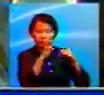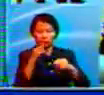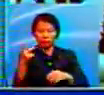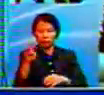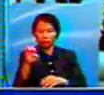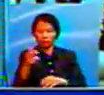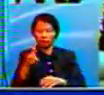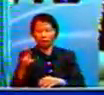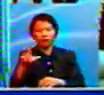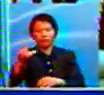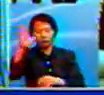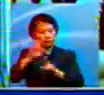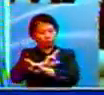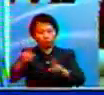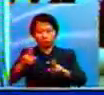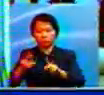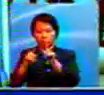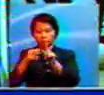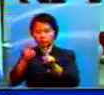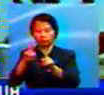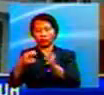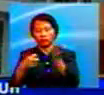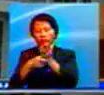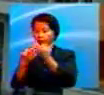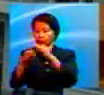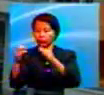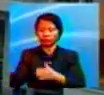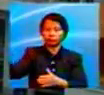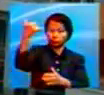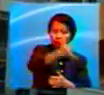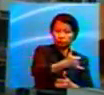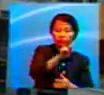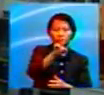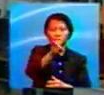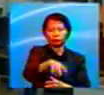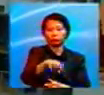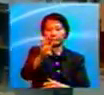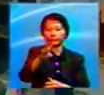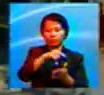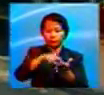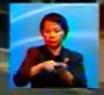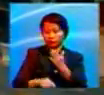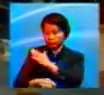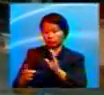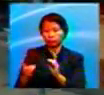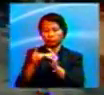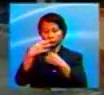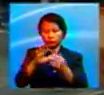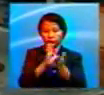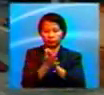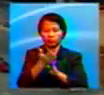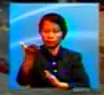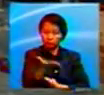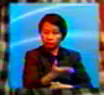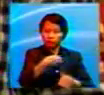Express ERL juga menyediakan 1,000 tiket percuma kepada pengunjung pada 27 April ini. Beliau ditemui selepas menjadi